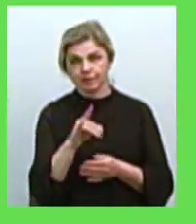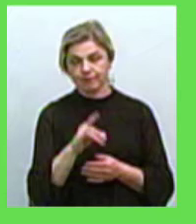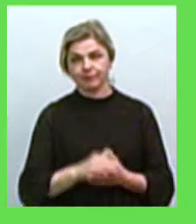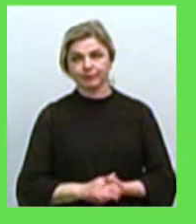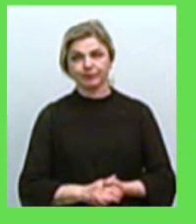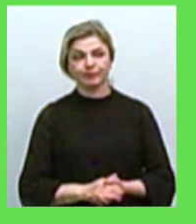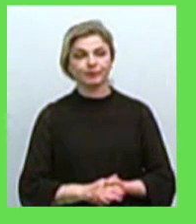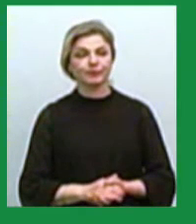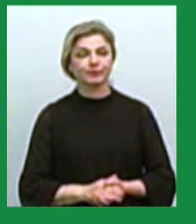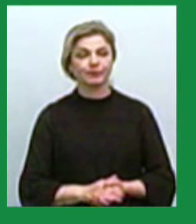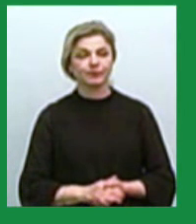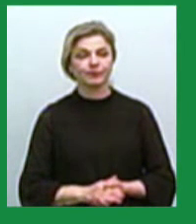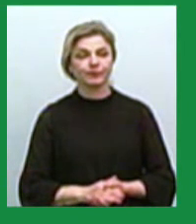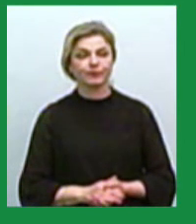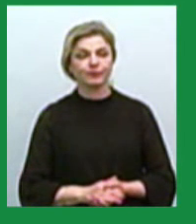Музика